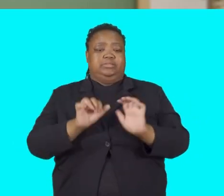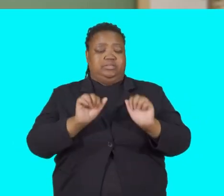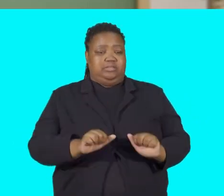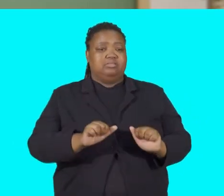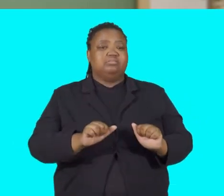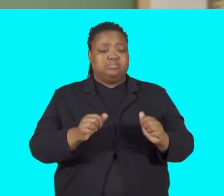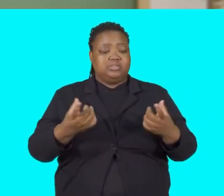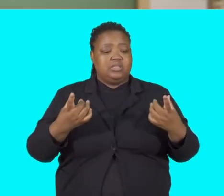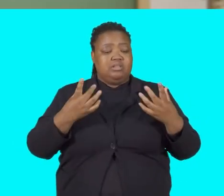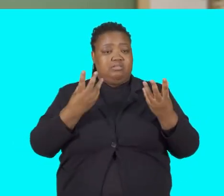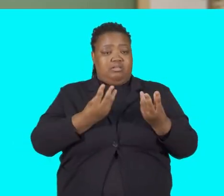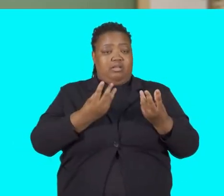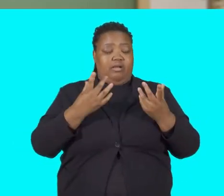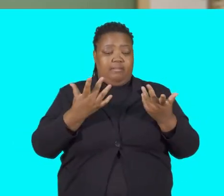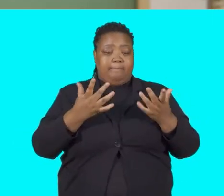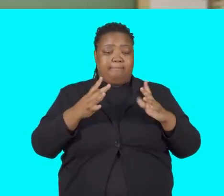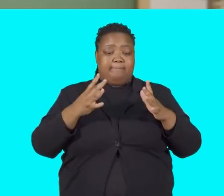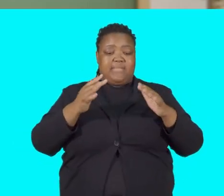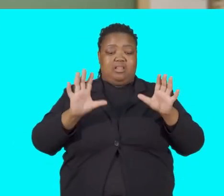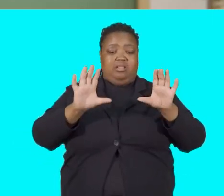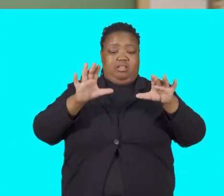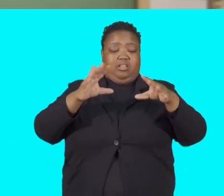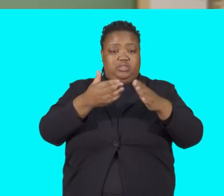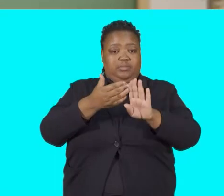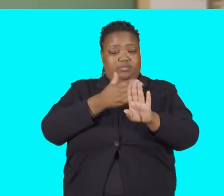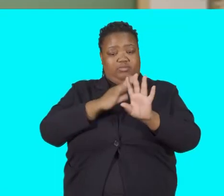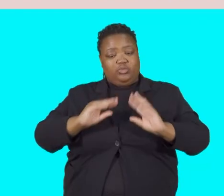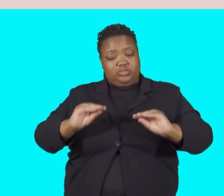usiya kubo ube ucwangciso lakho lunentsingiselo.